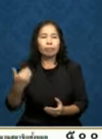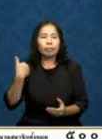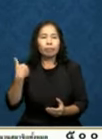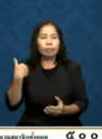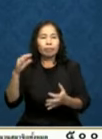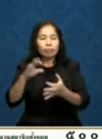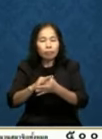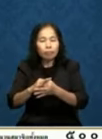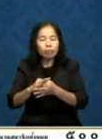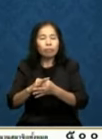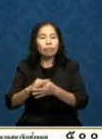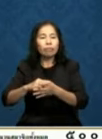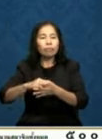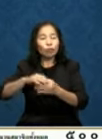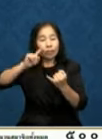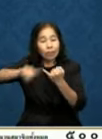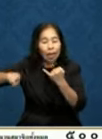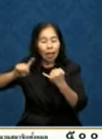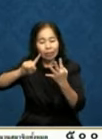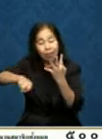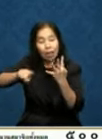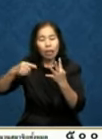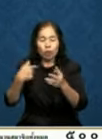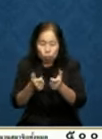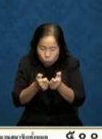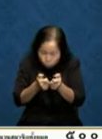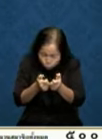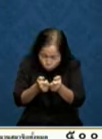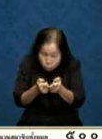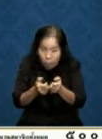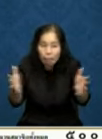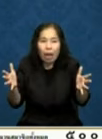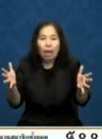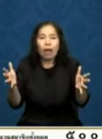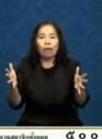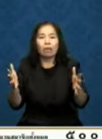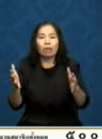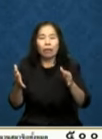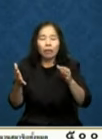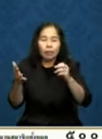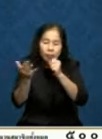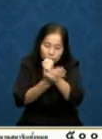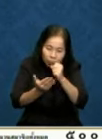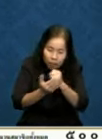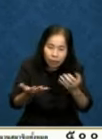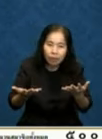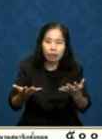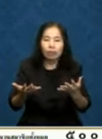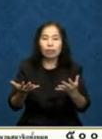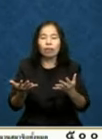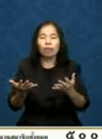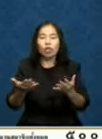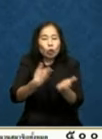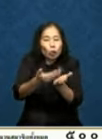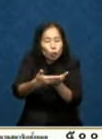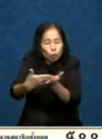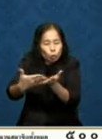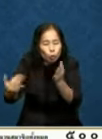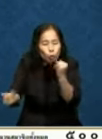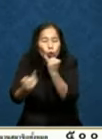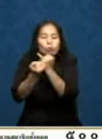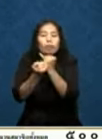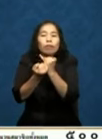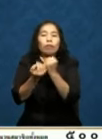การใช้สารเสพติดการเสพติดการเล่นเกมมากเกินไปใช้สื่อโซเชียลมีเดียมากเกินไปหรือเสพติดการช้อปปิ้งก็รวมอยู่ในนี้